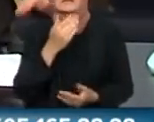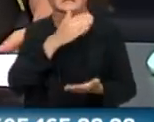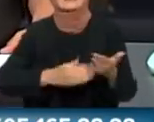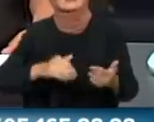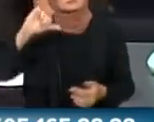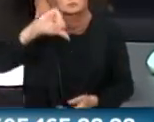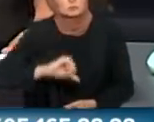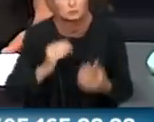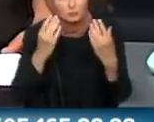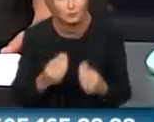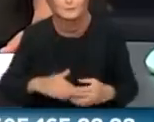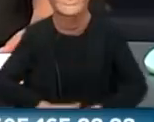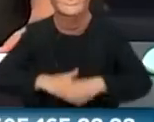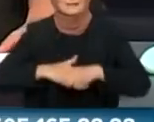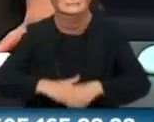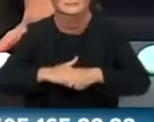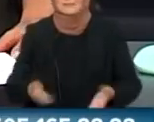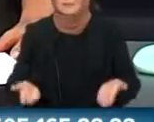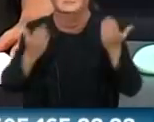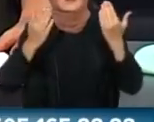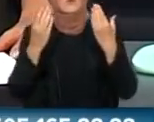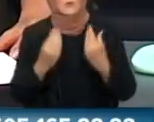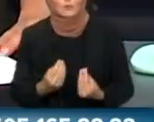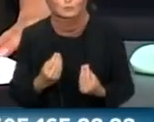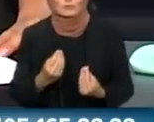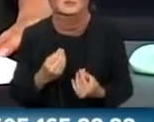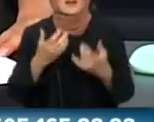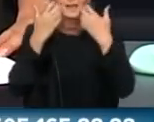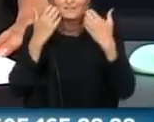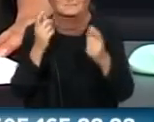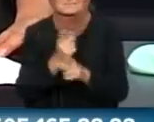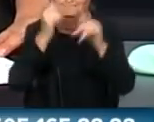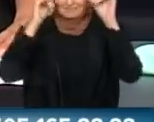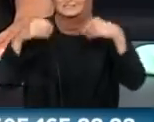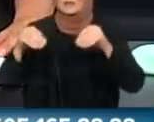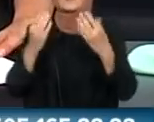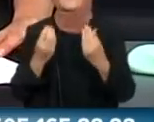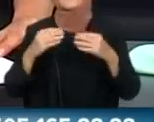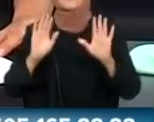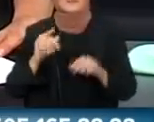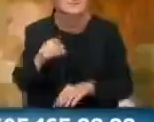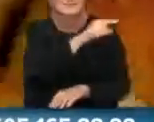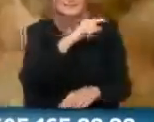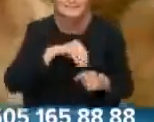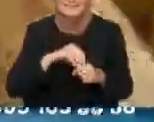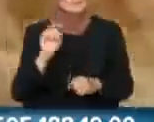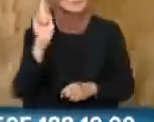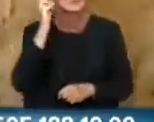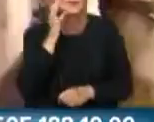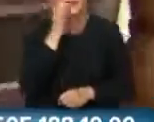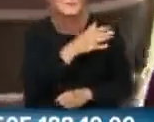pazarlıklar da kızıştı. Hayvanı elinde kalan üreticiye müjde ise Tarım ve Orman Bakanlığı'ndan geldi.